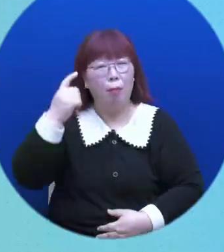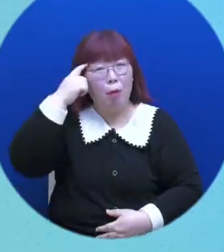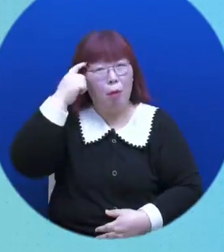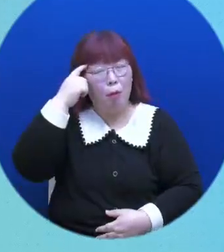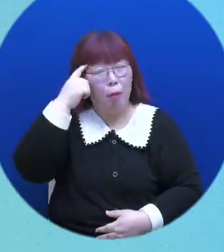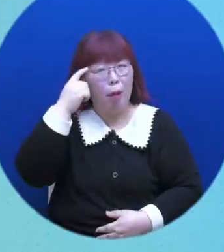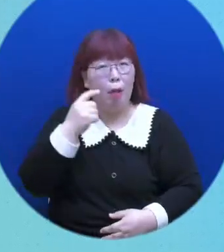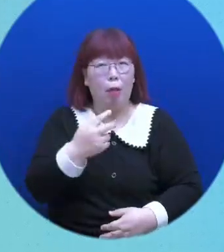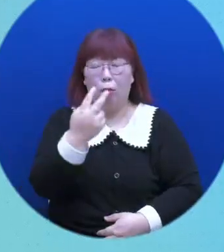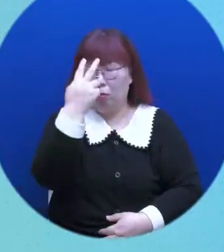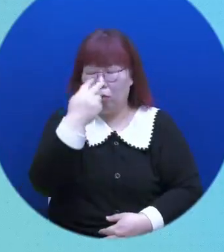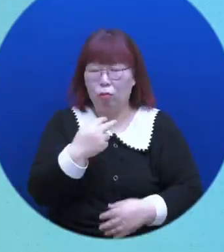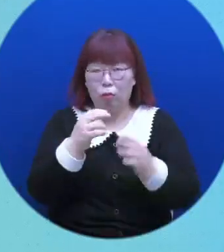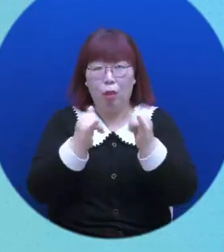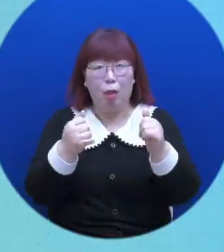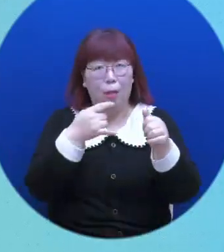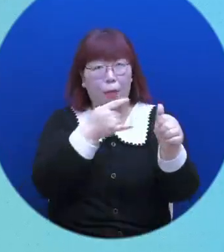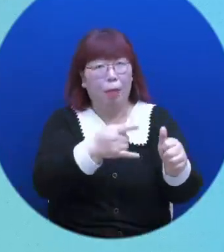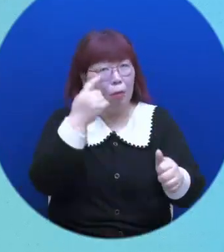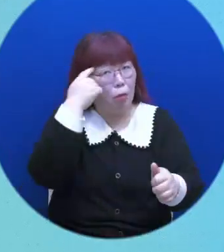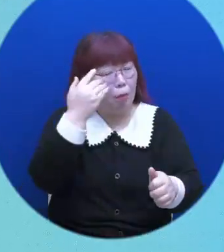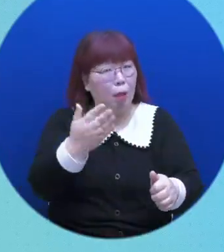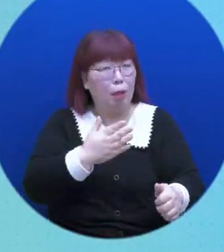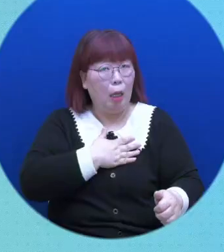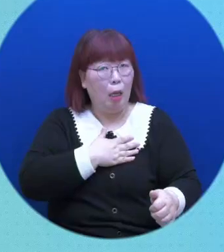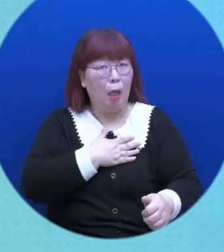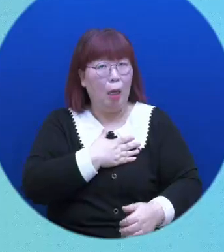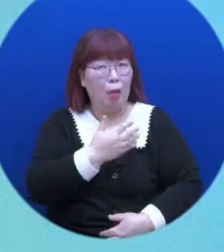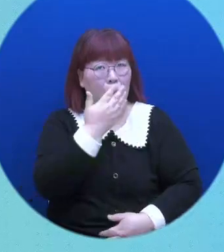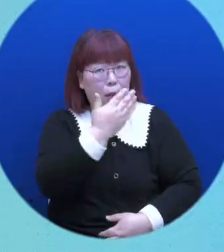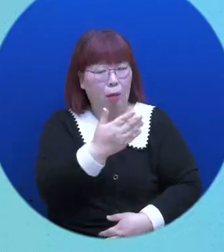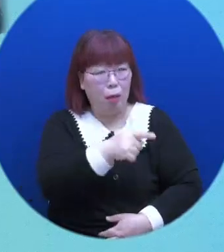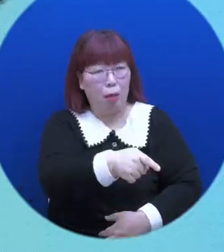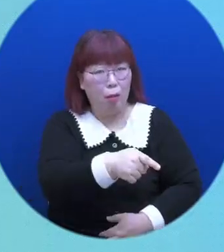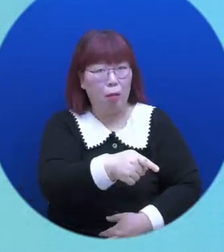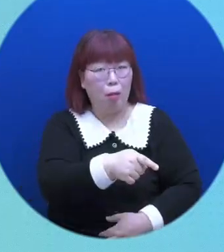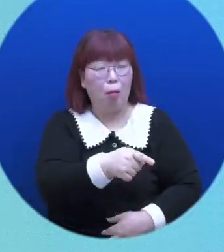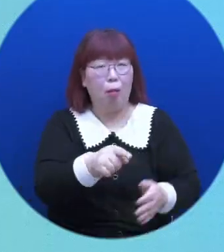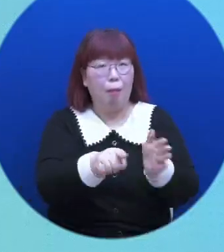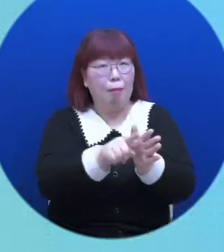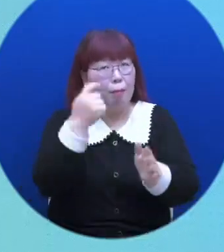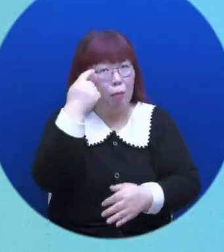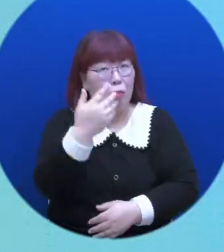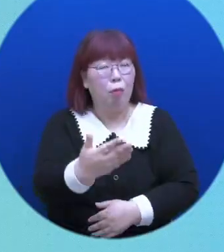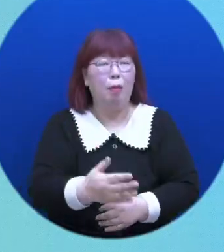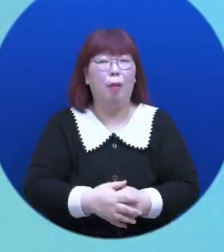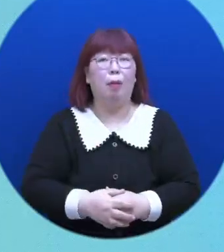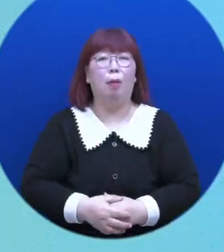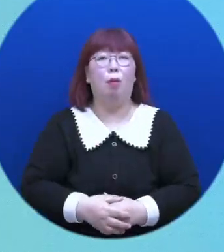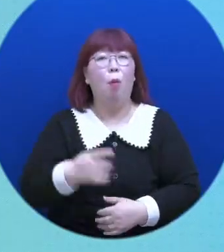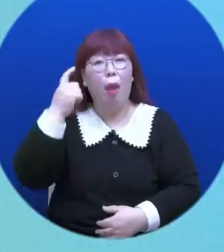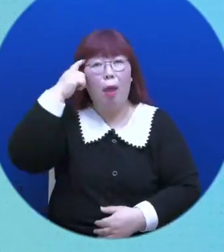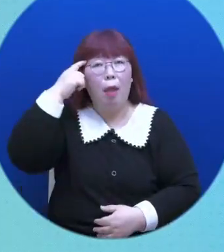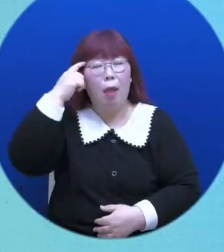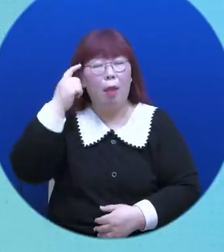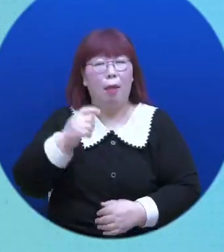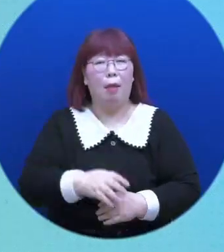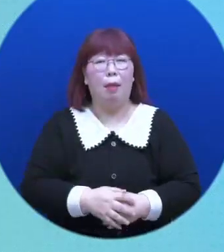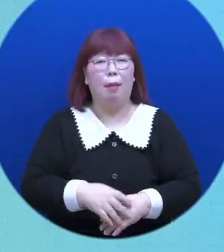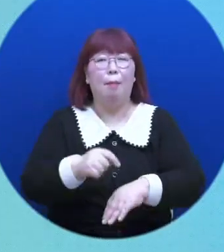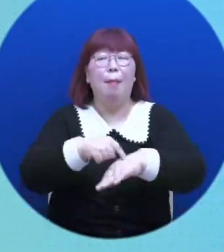두 시각장애인에게 내가 능히 너희들에게 눈뜨게 할 줄 믿느냐 이걸 묻고 있는 걸까요?